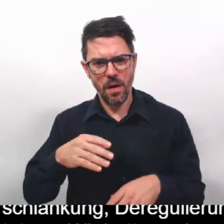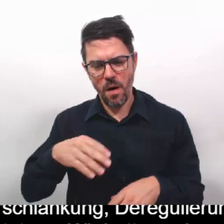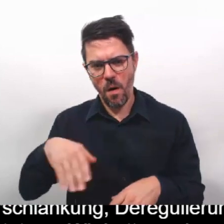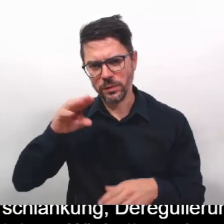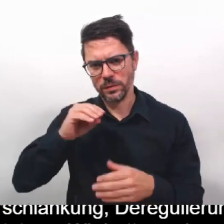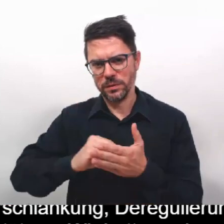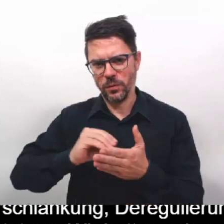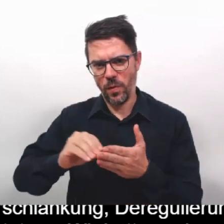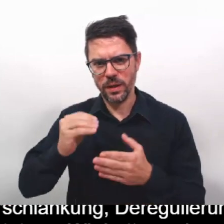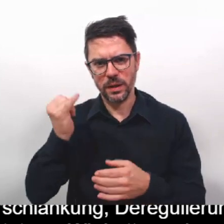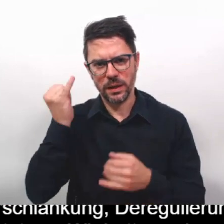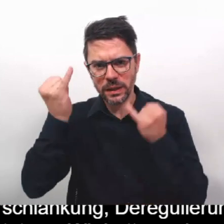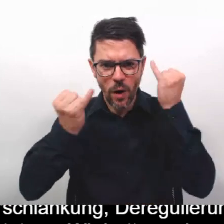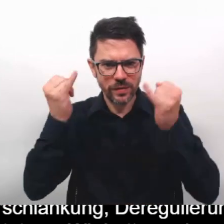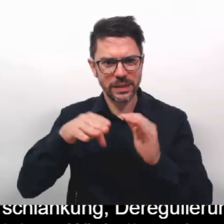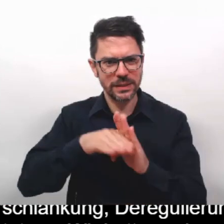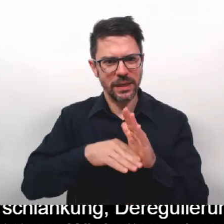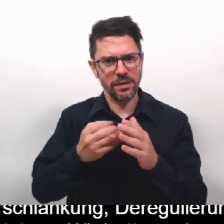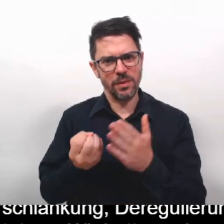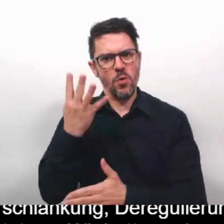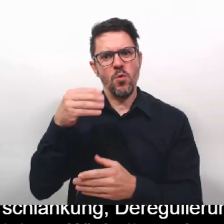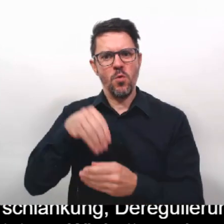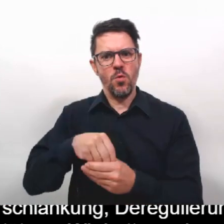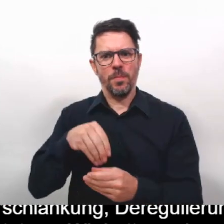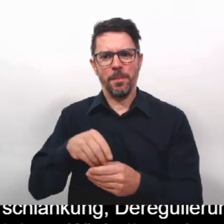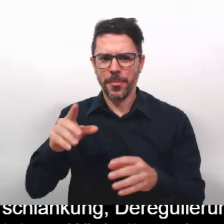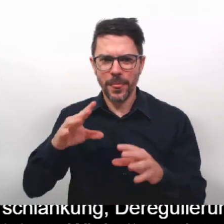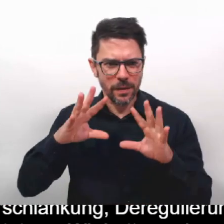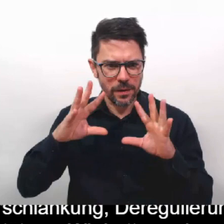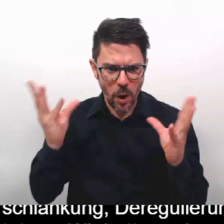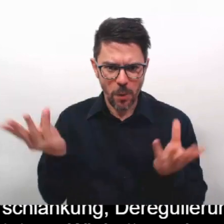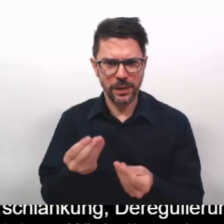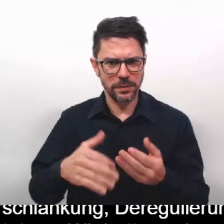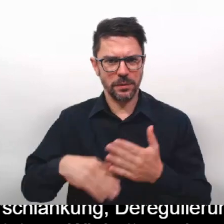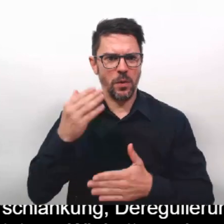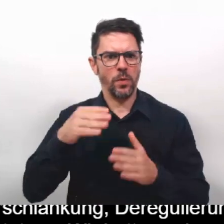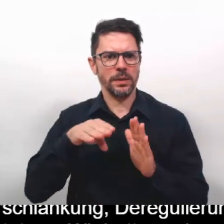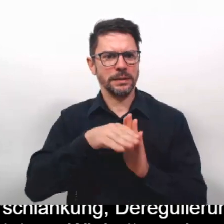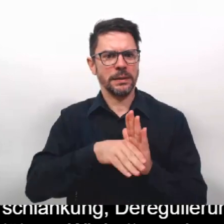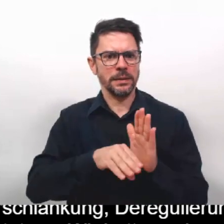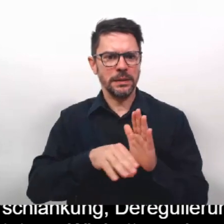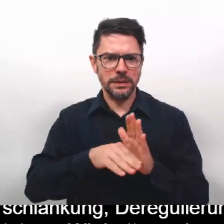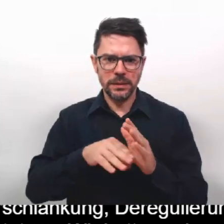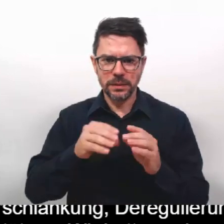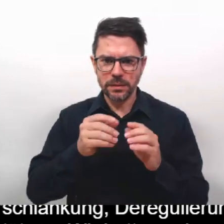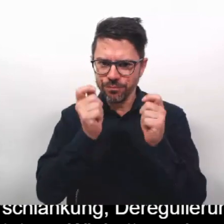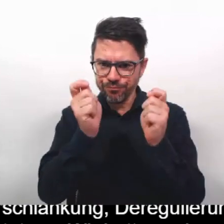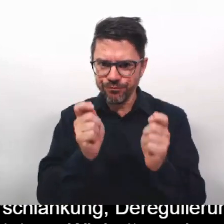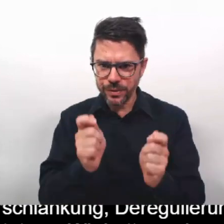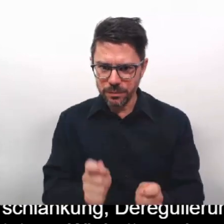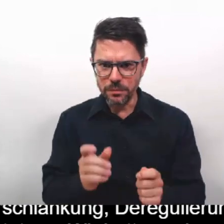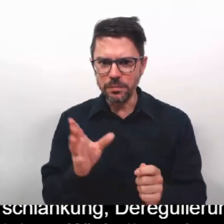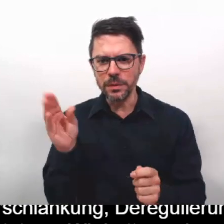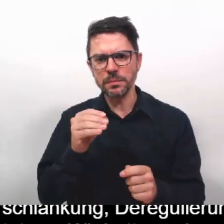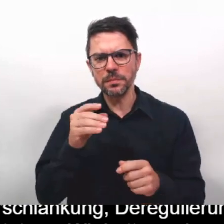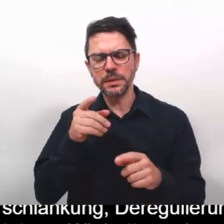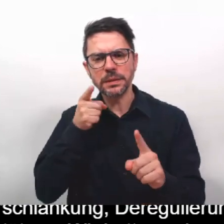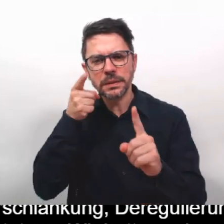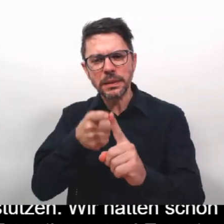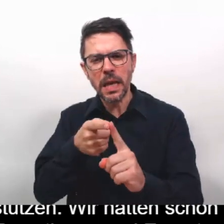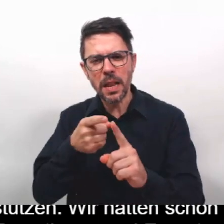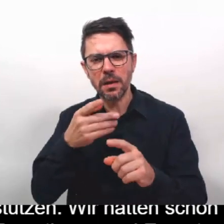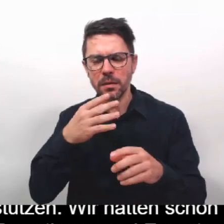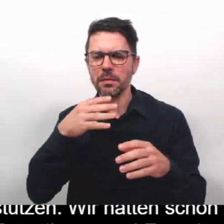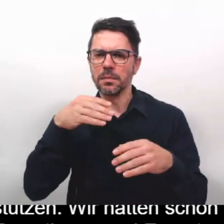Kreativität mit einstellen. Und wir werden natürlich auch sozialwissenschaftliche Fragen stellen. Wir werden natürlich auch die kleinen Fächer entsprechend